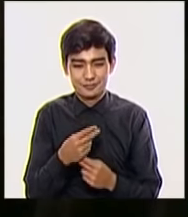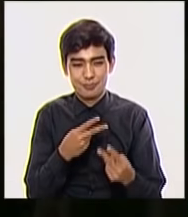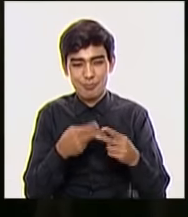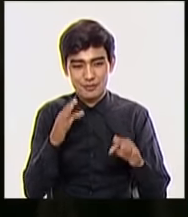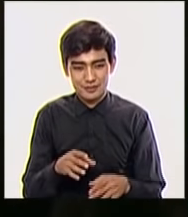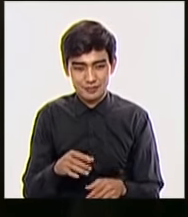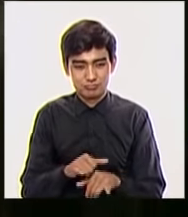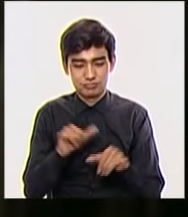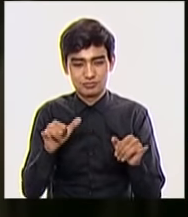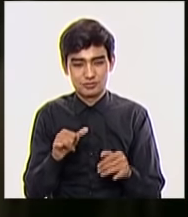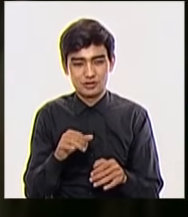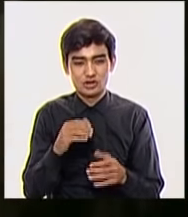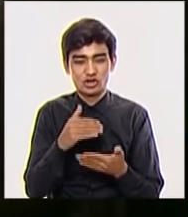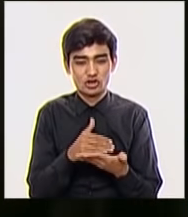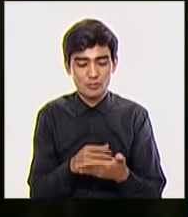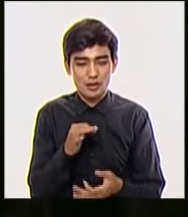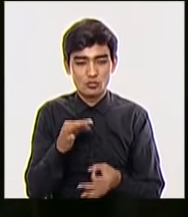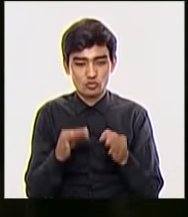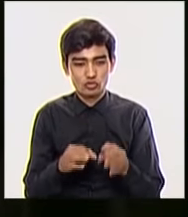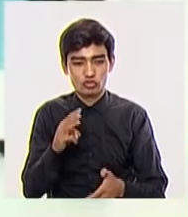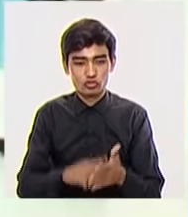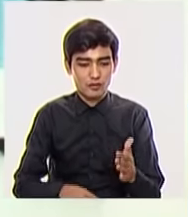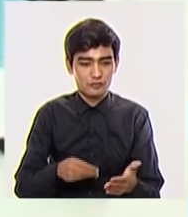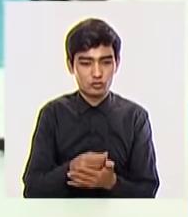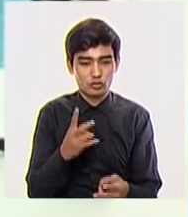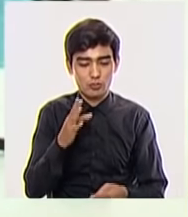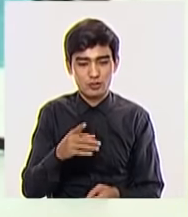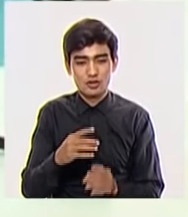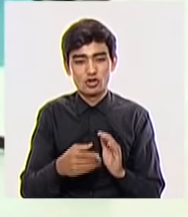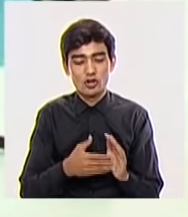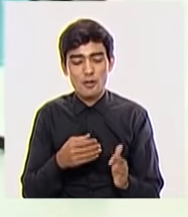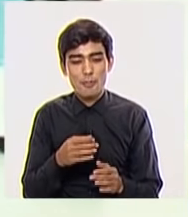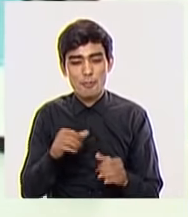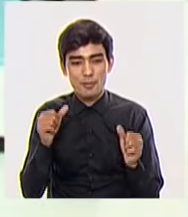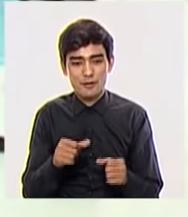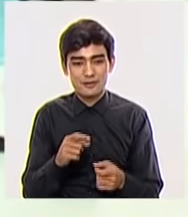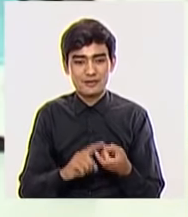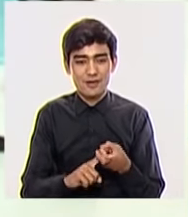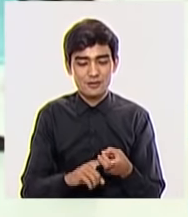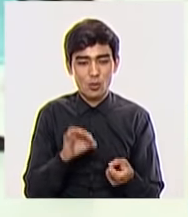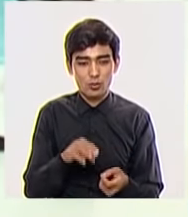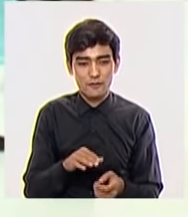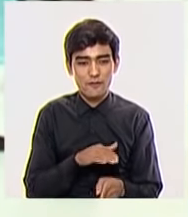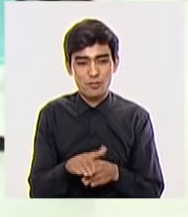условиях усиленного режима, суд постановил выплатить штраф с лишением права занимать должности, связанные с